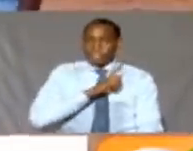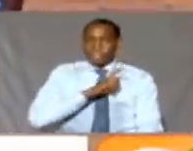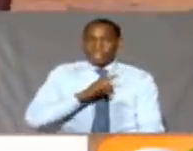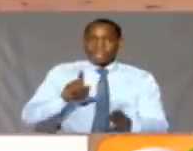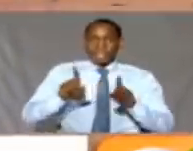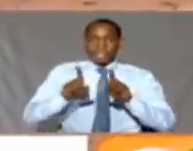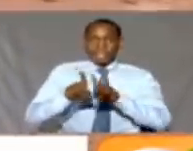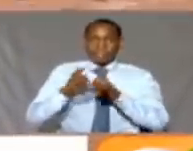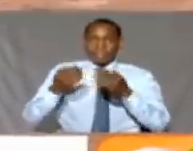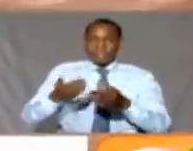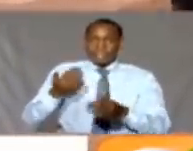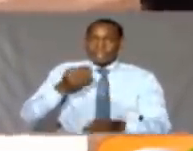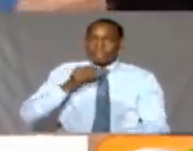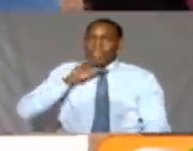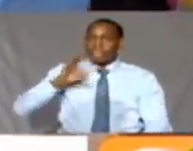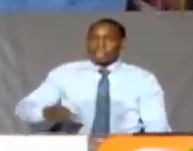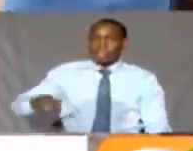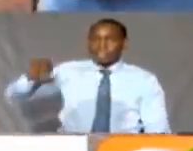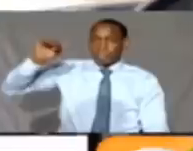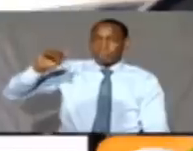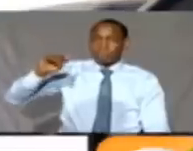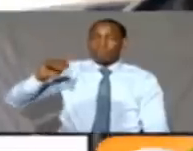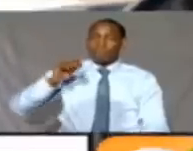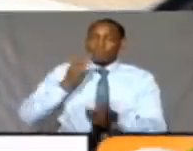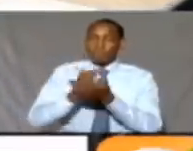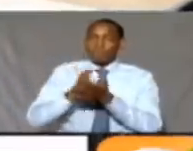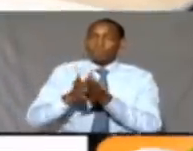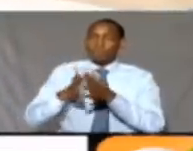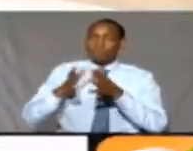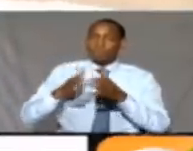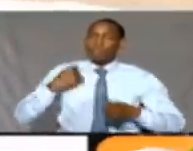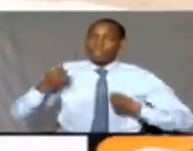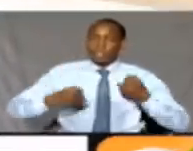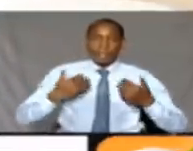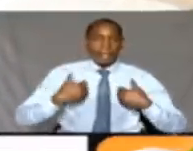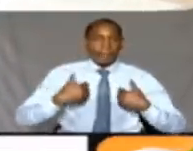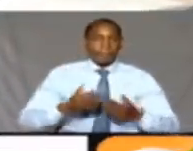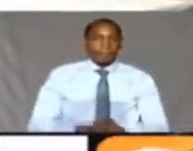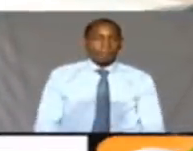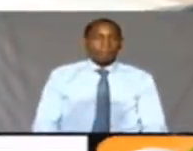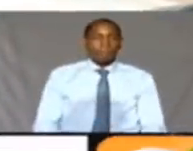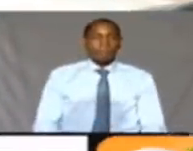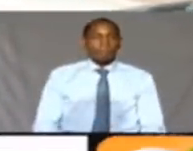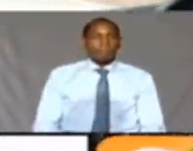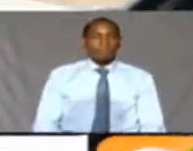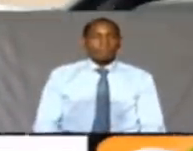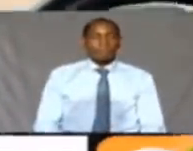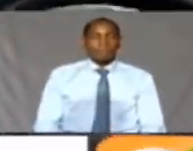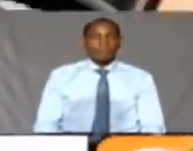kijana sasa ni mkubwa, hata huwa anajivunia sana akiona mtoto. Mali kwa county. Nzuri sana.